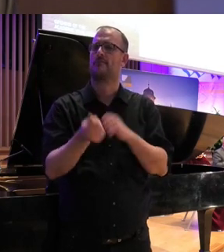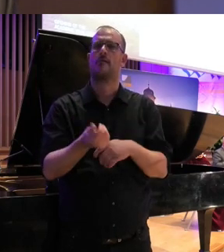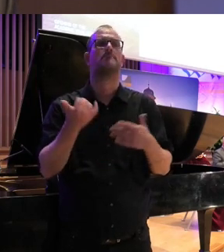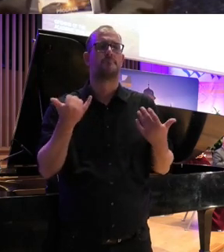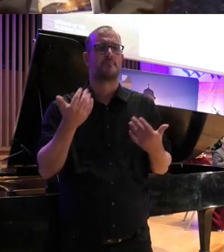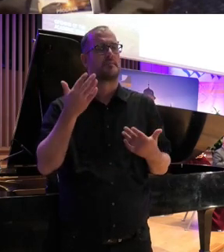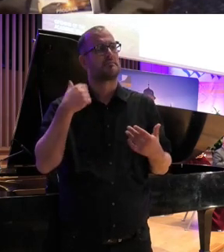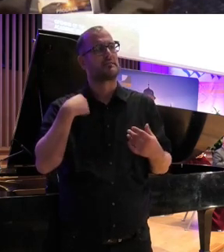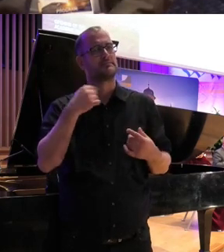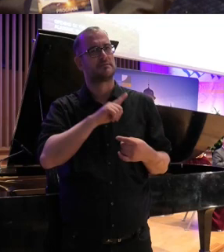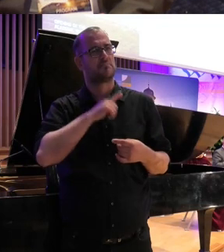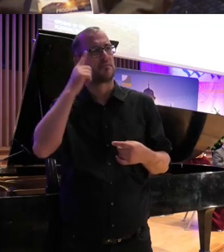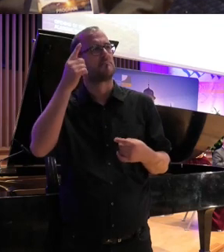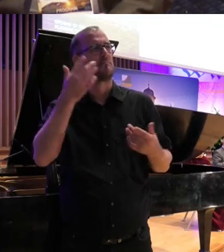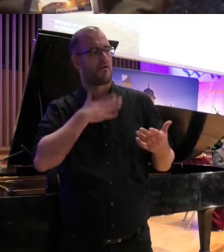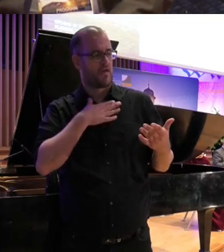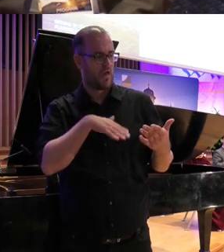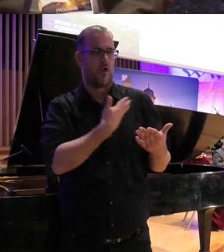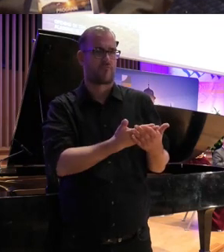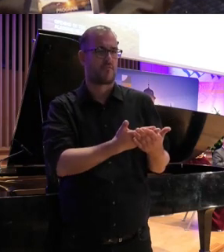sein, nochmal sicherzustellen,